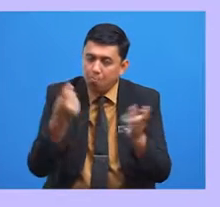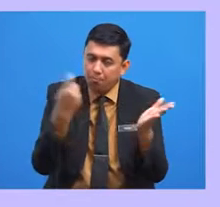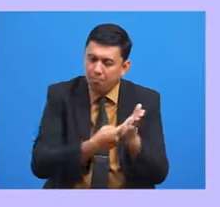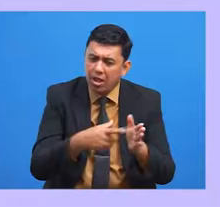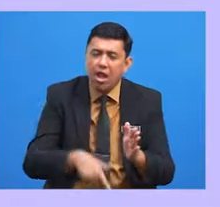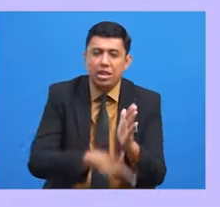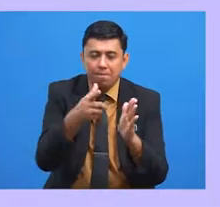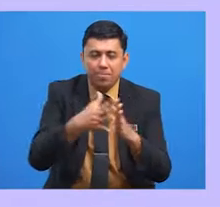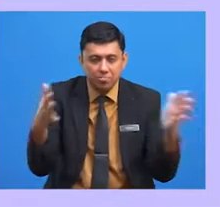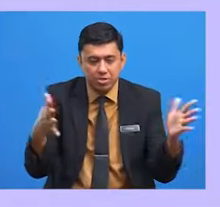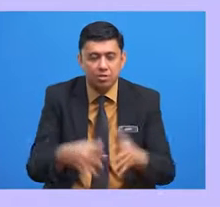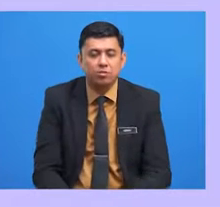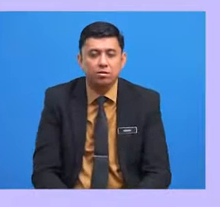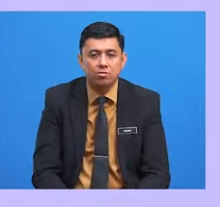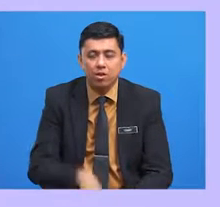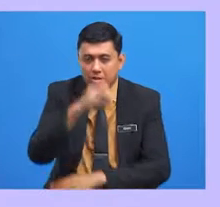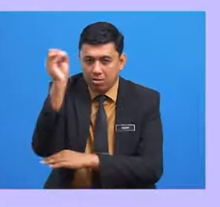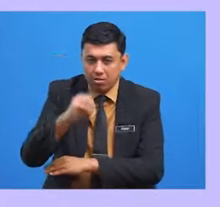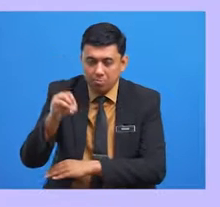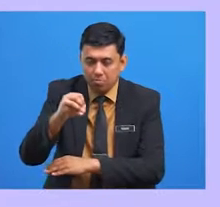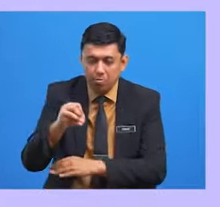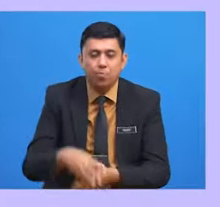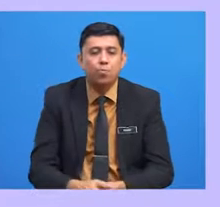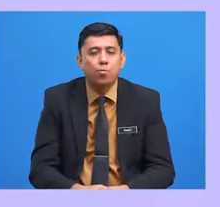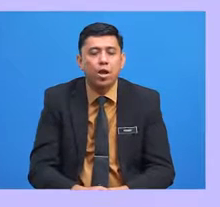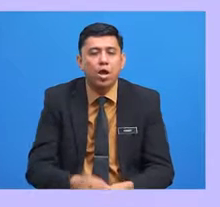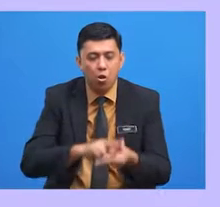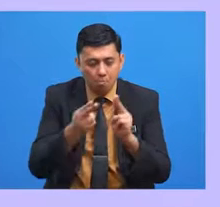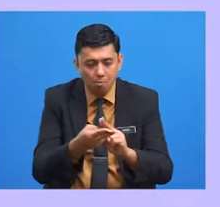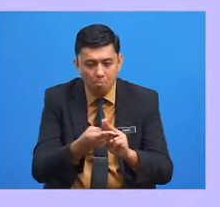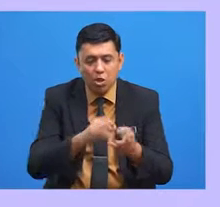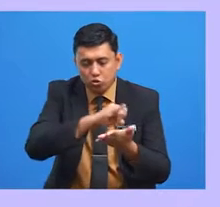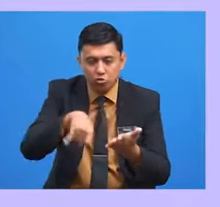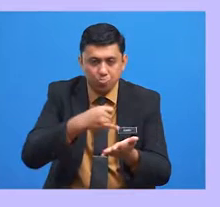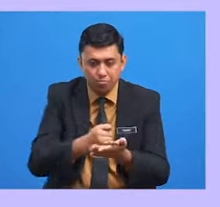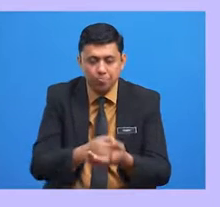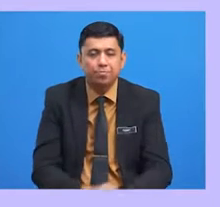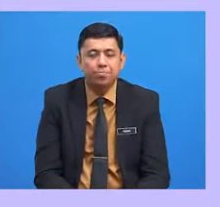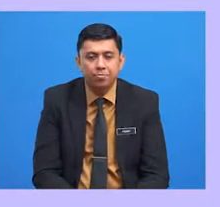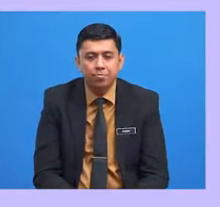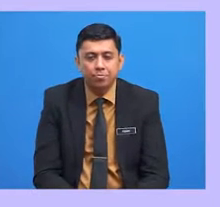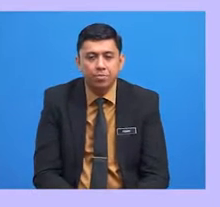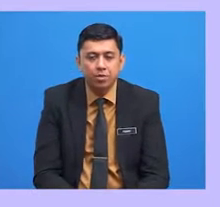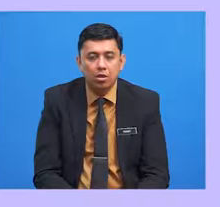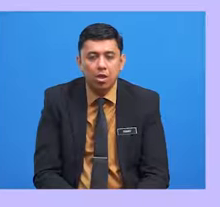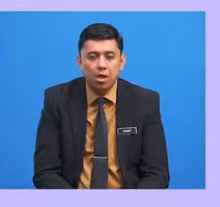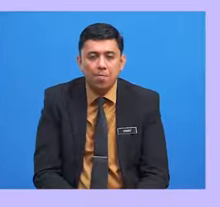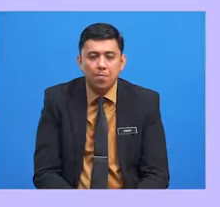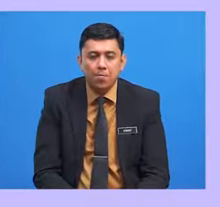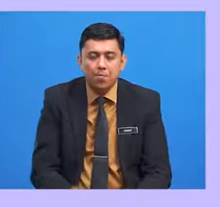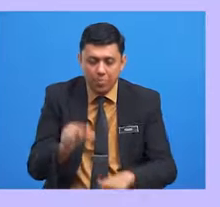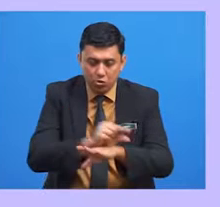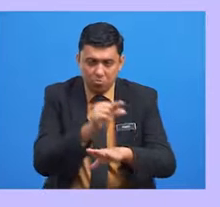perubahan harga lebih besar daripada peratus perubahan kuantiti. Ini menunjukkan pengguna kurang responsif